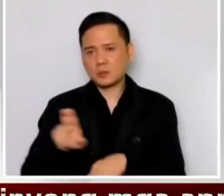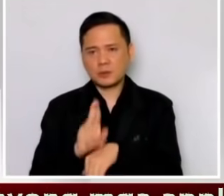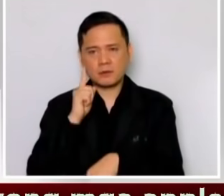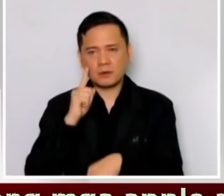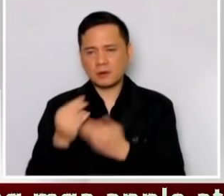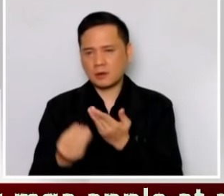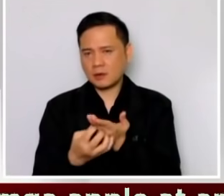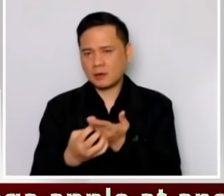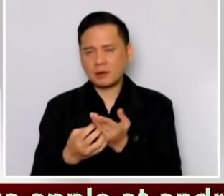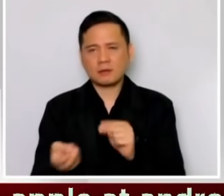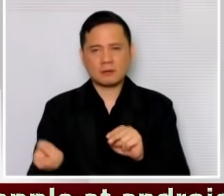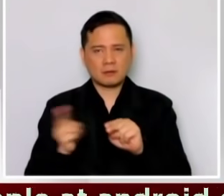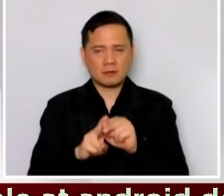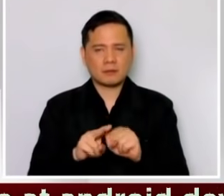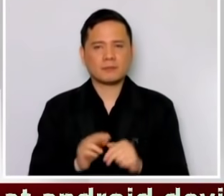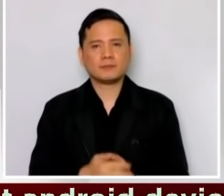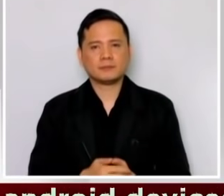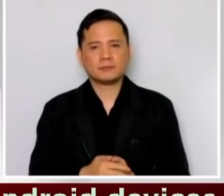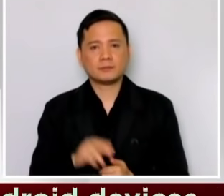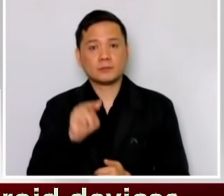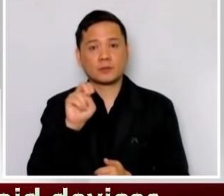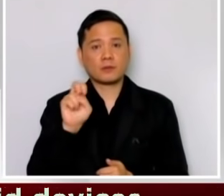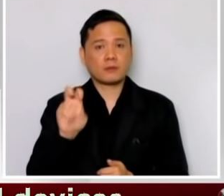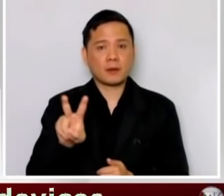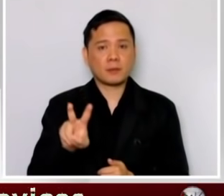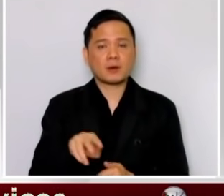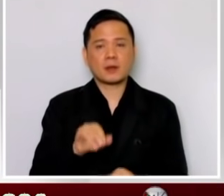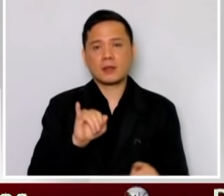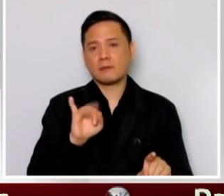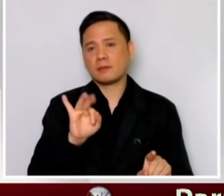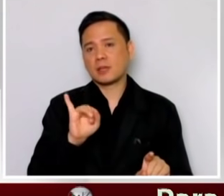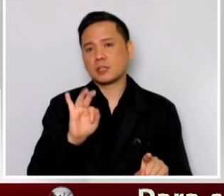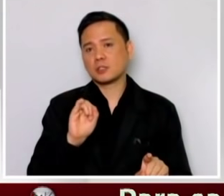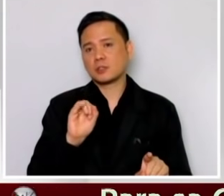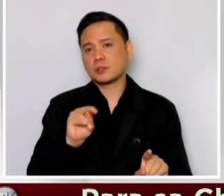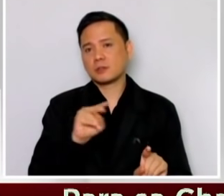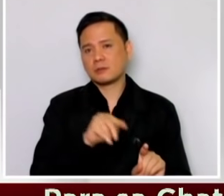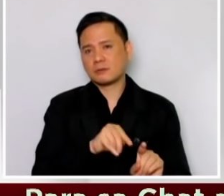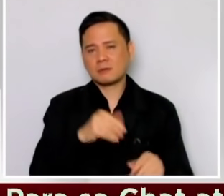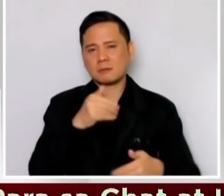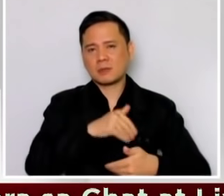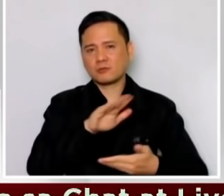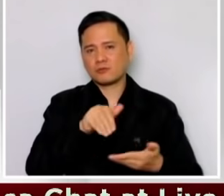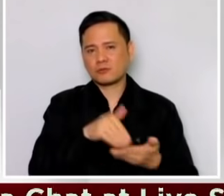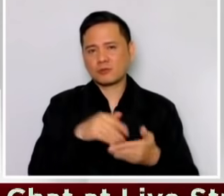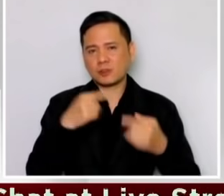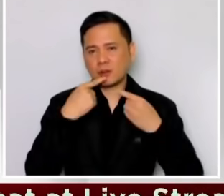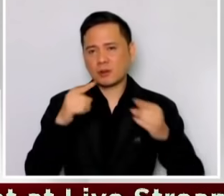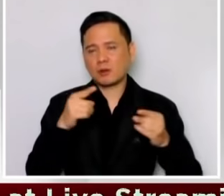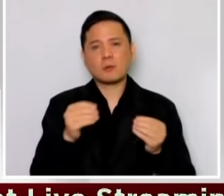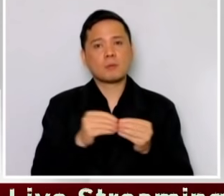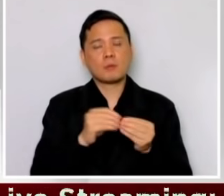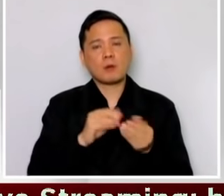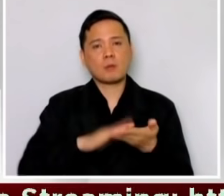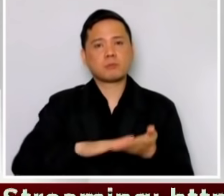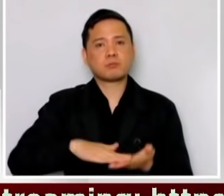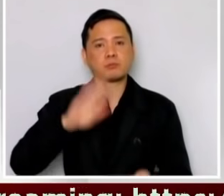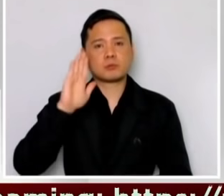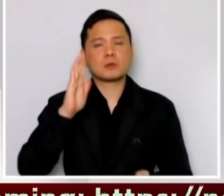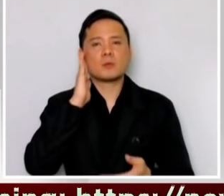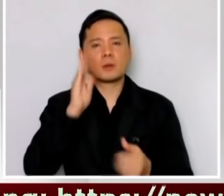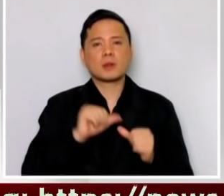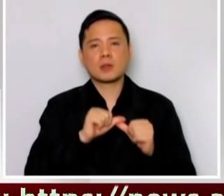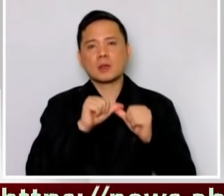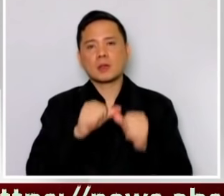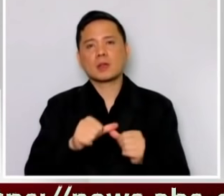Mas mataas ang November inflation rate sa inaasahan ng Bangko Sentral ng Pilipinas at maaaring mapanatiling mataas ito hanggang sa katapusan ng